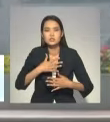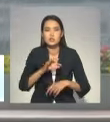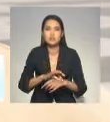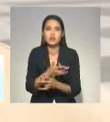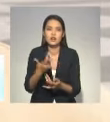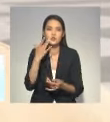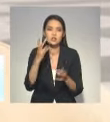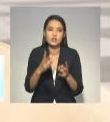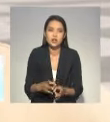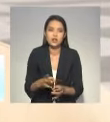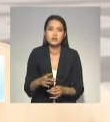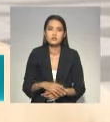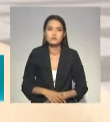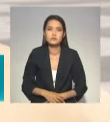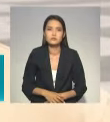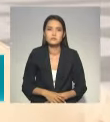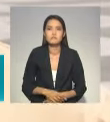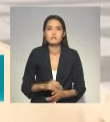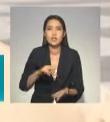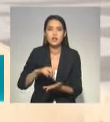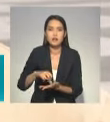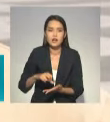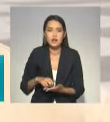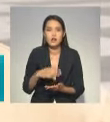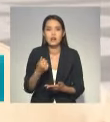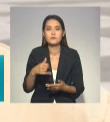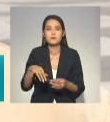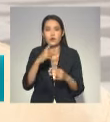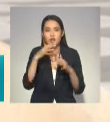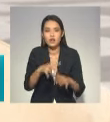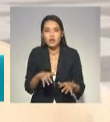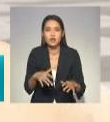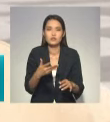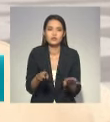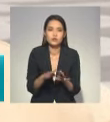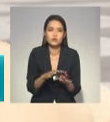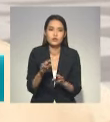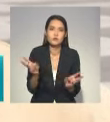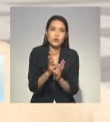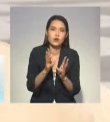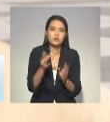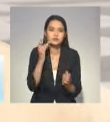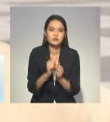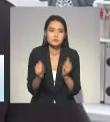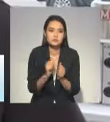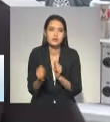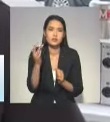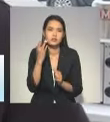заболевания. Я знаю, что изменение климата – это реальность. И я как бы связываю это с тем, что лесные пожары происходят все